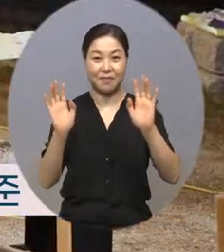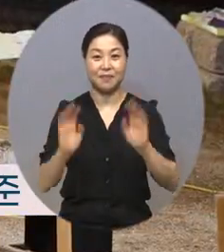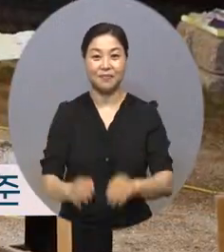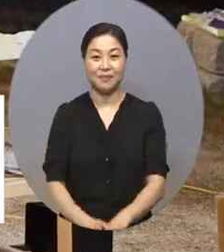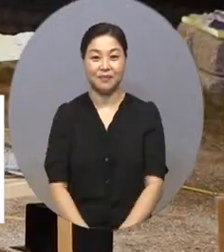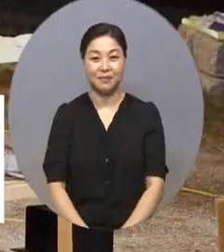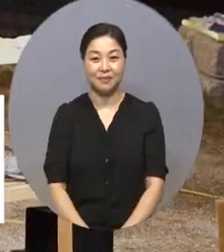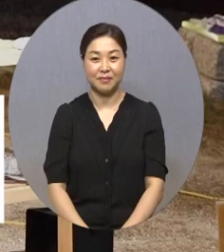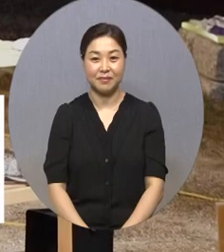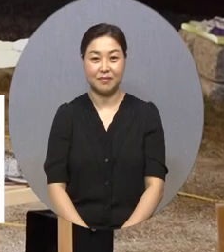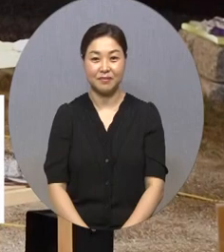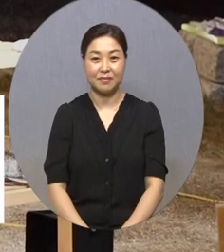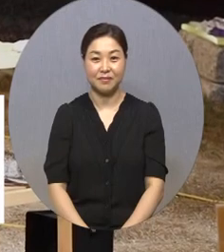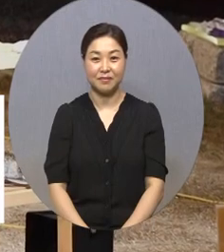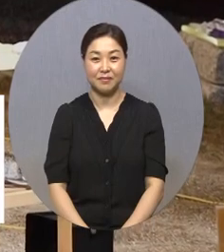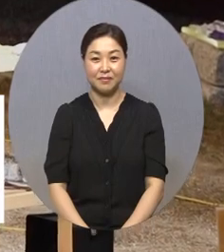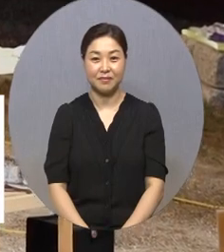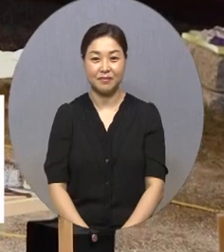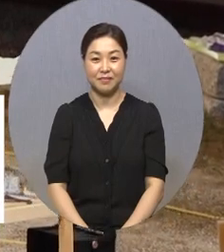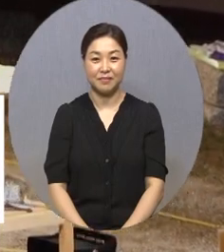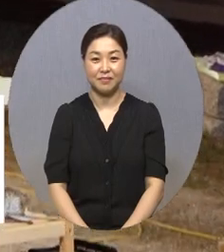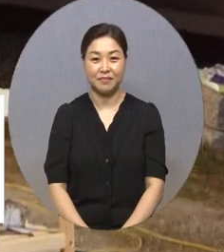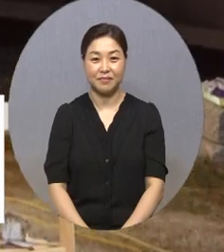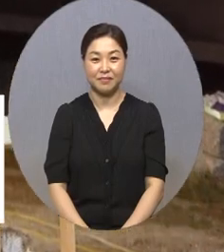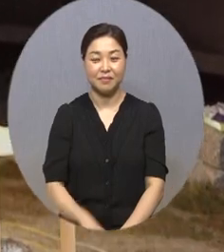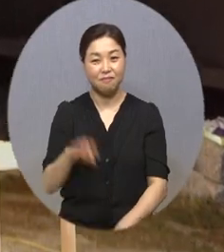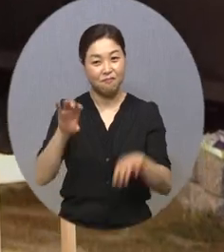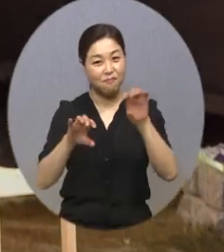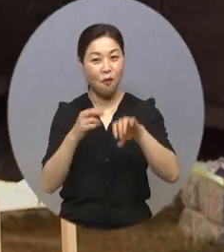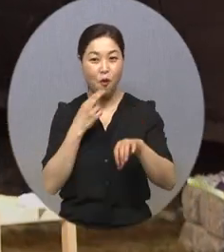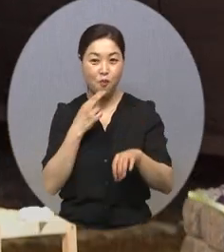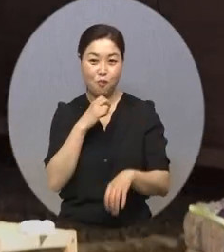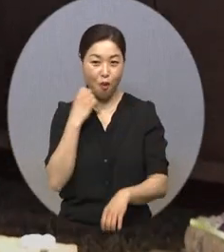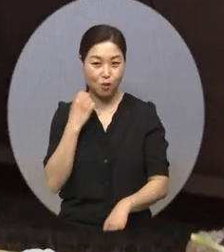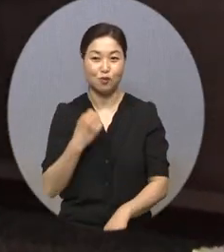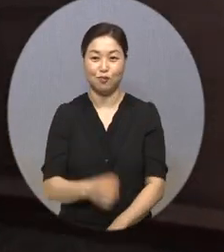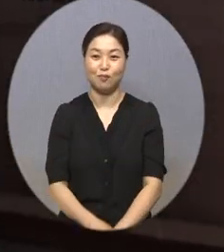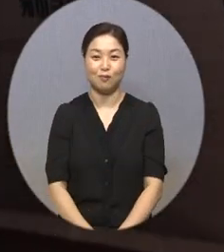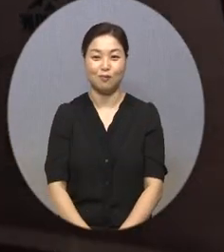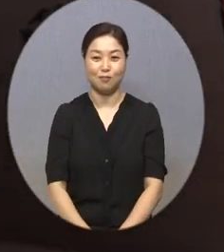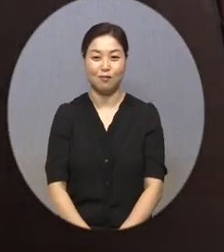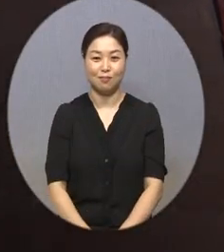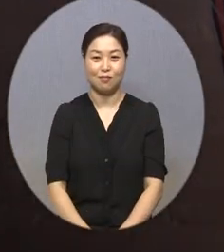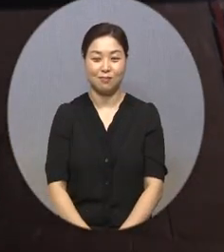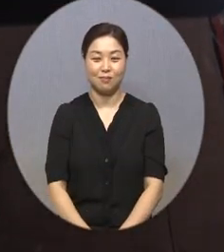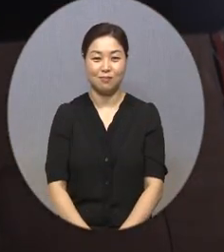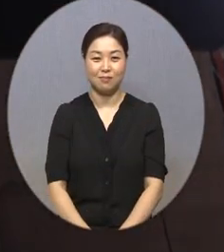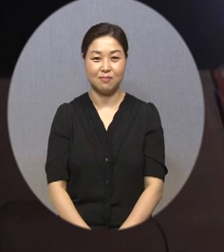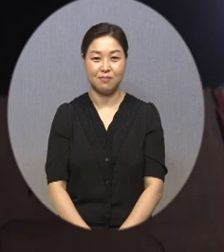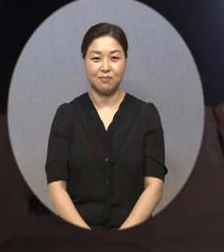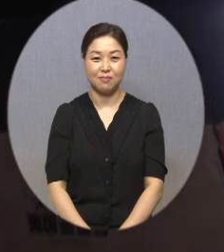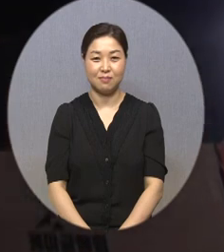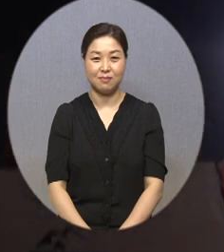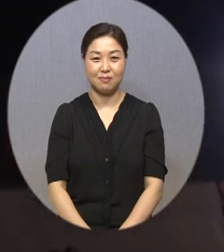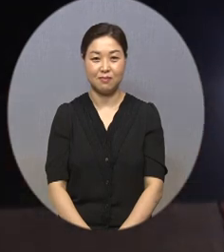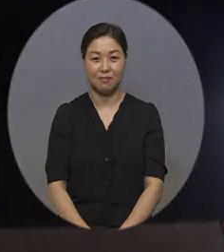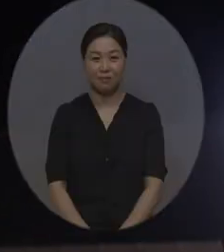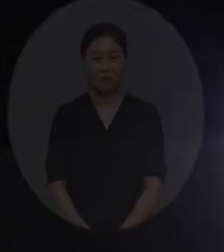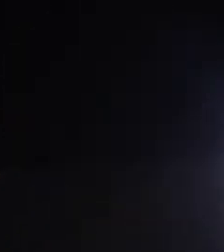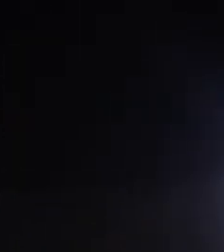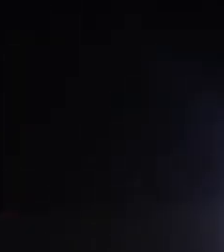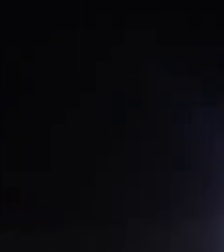아 네 분묘 안들어갈 물론 것처럼 해 줘 단계 저도 이제 한국의 다음 대로